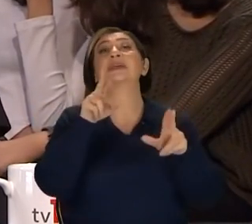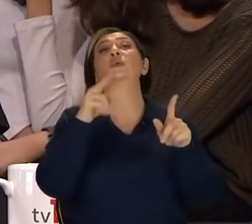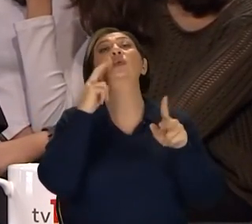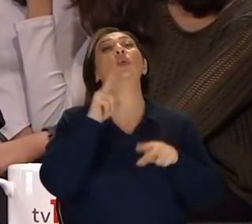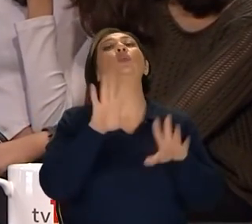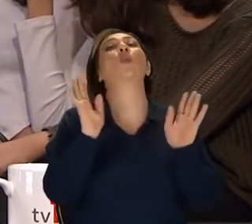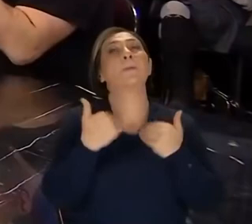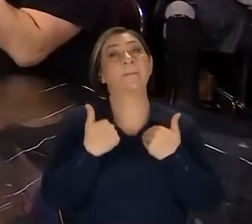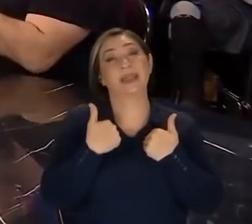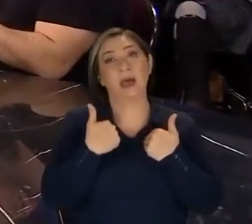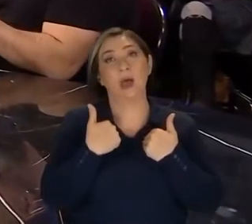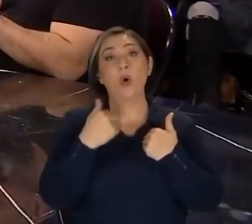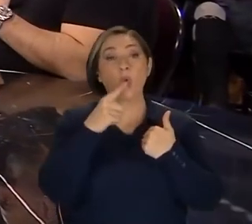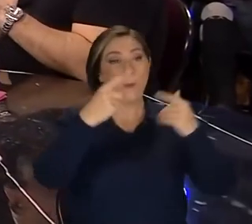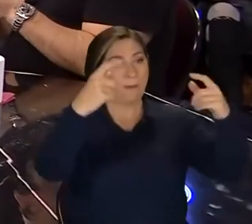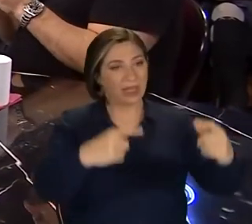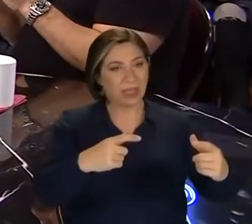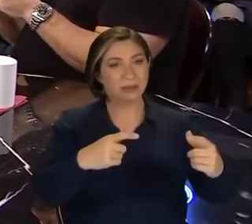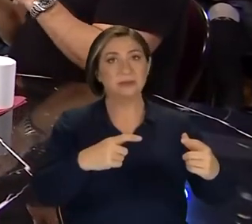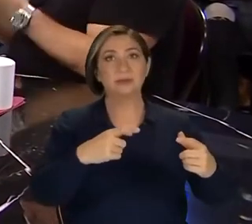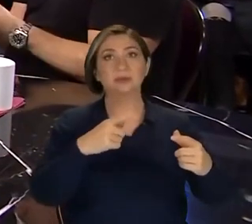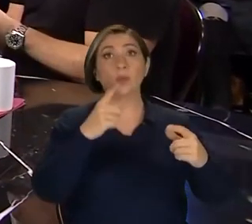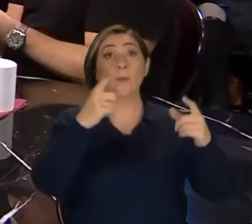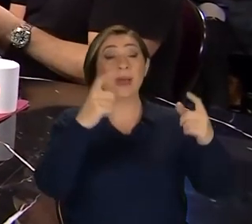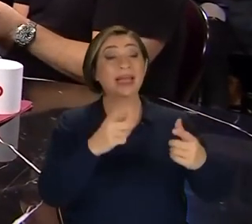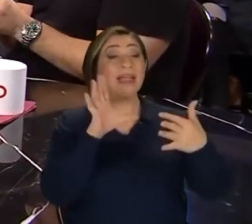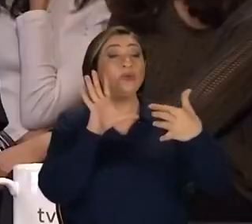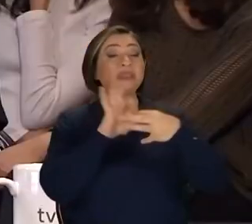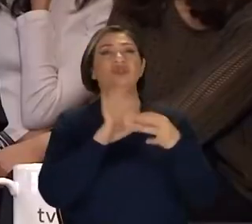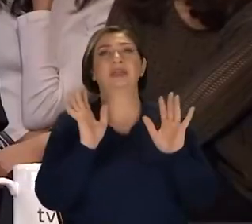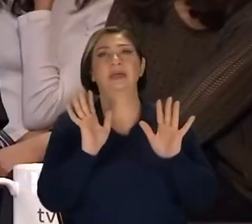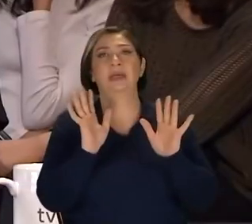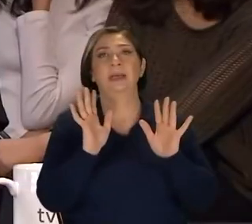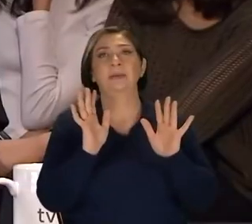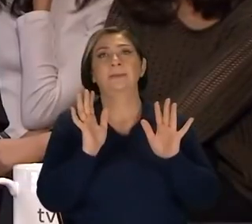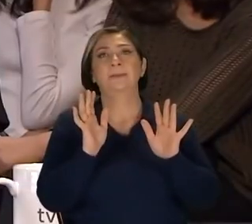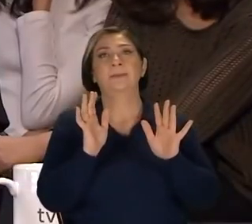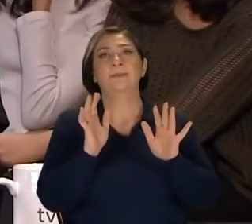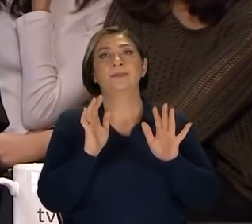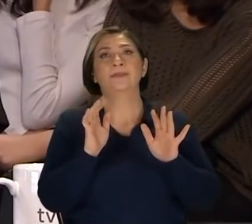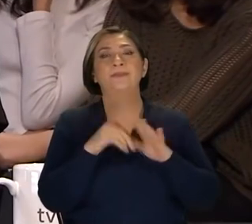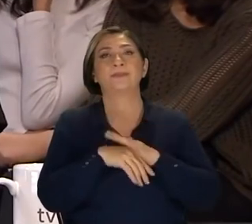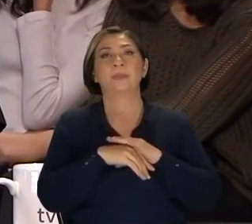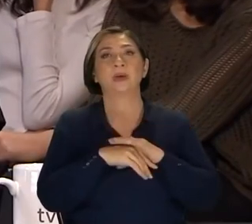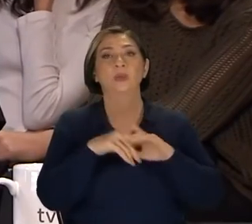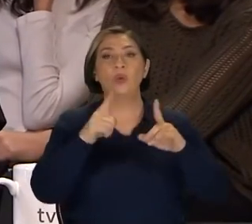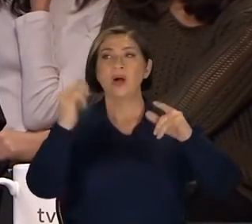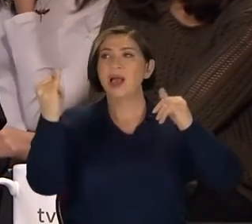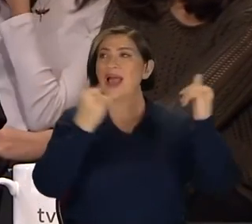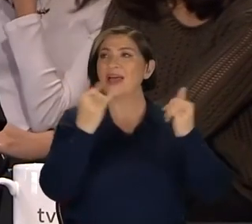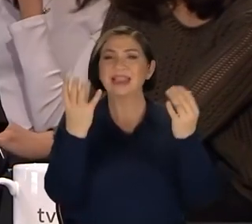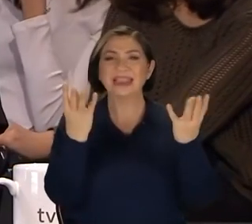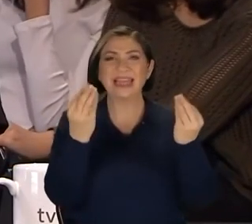görünmüyor benim gözüme. Hmm. Çünkü o mekan, yani mekanla çok ilişkili bir şey ya. Hmm. Yani bu kavgalar böyle